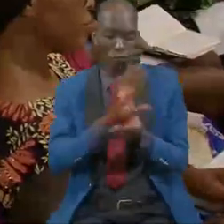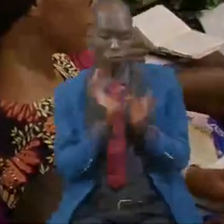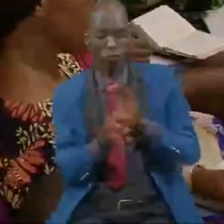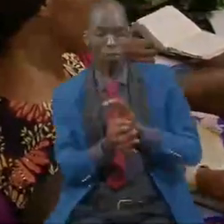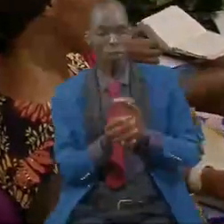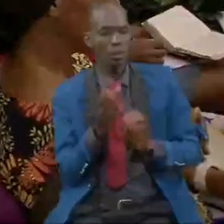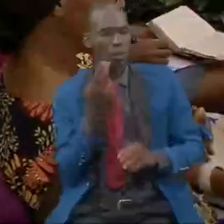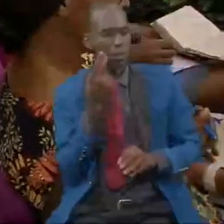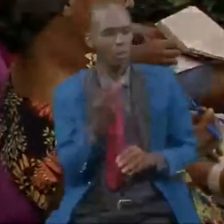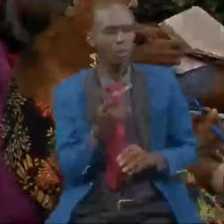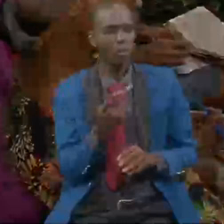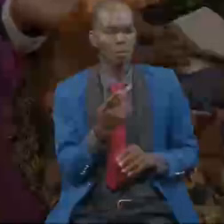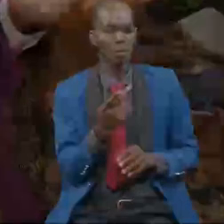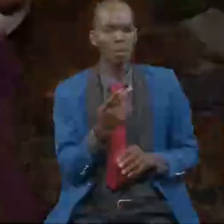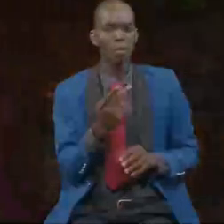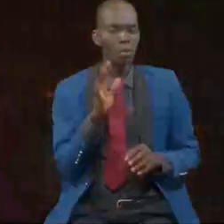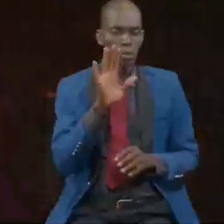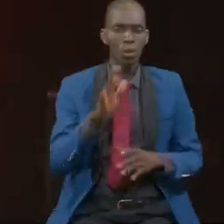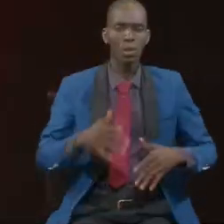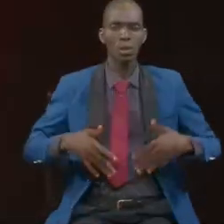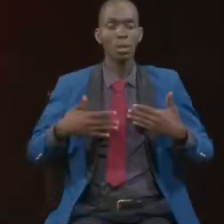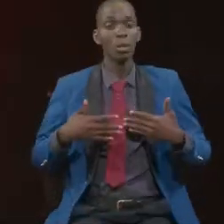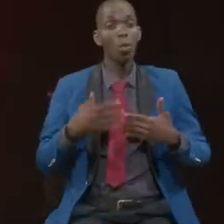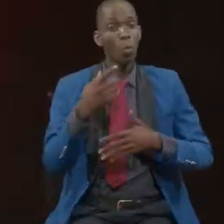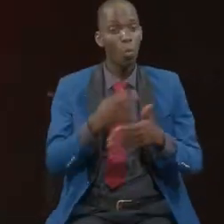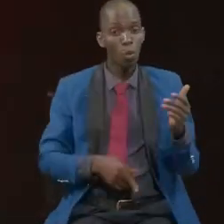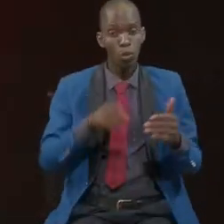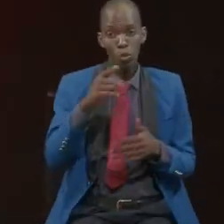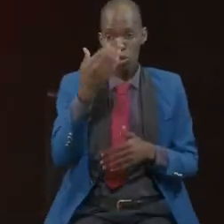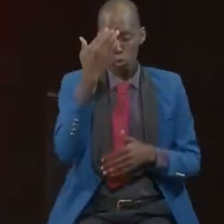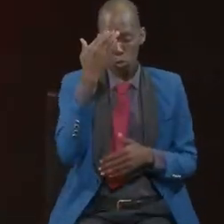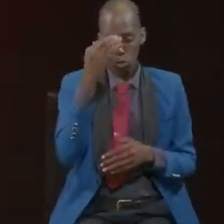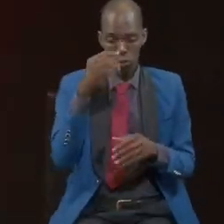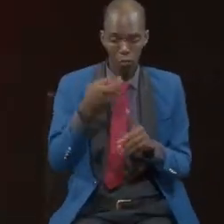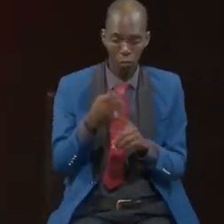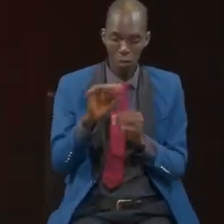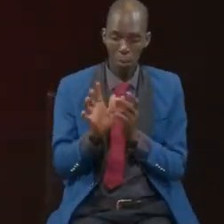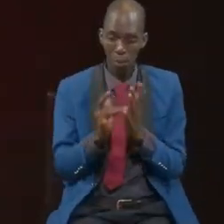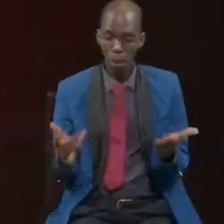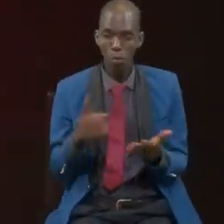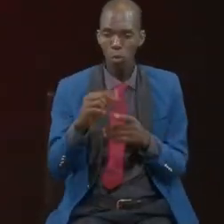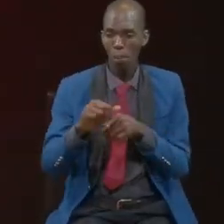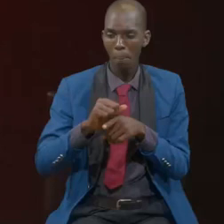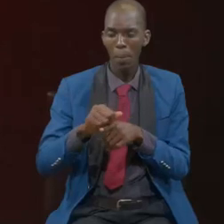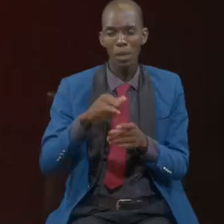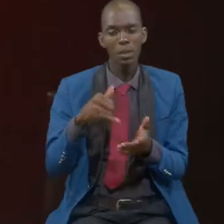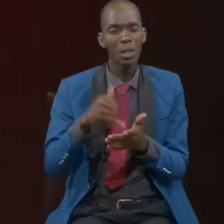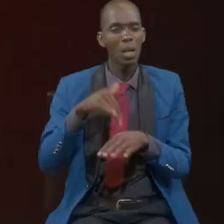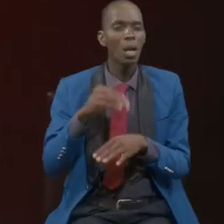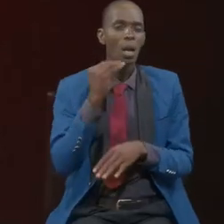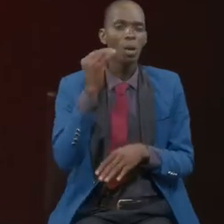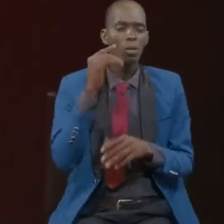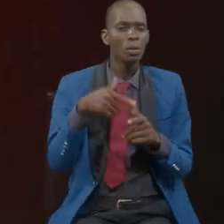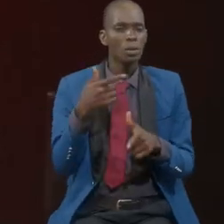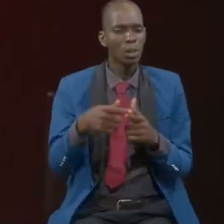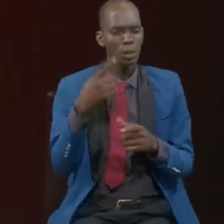que c'est merveilleux à votre femme de voir votre vie, que vous pratiquez cela à la maison, et